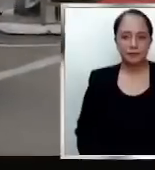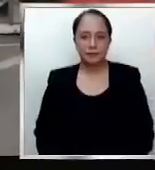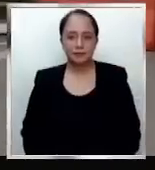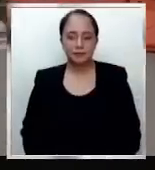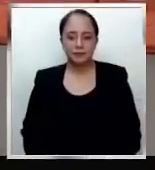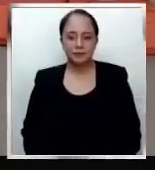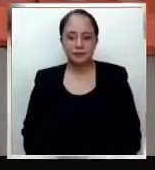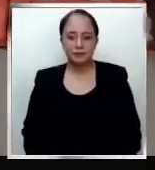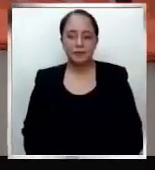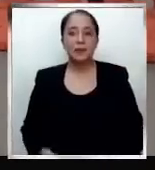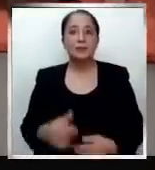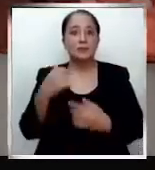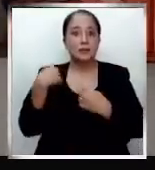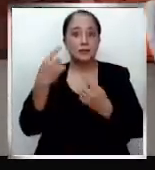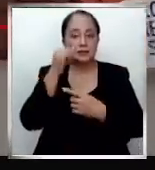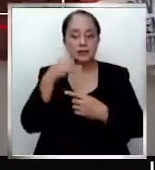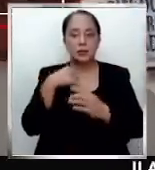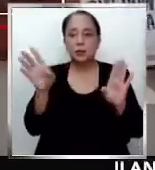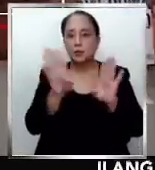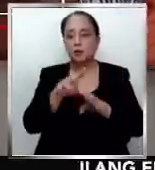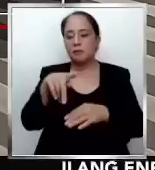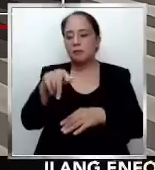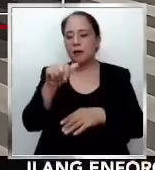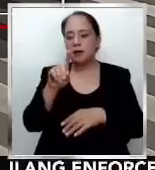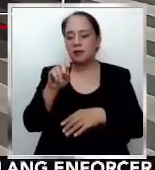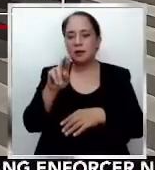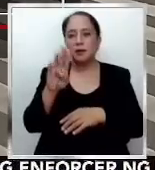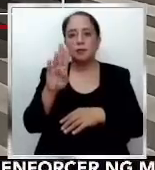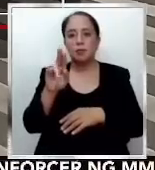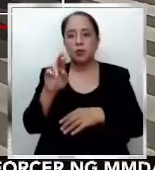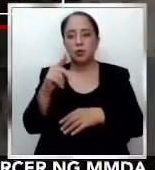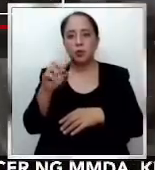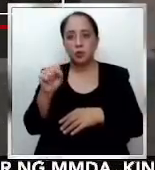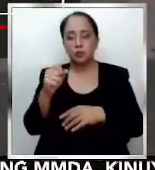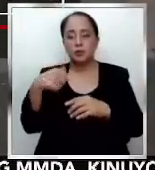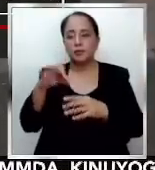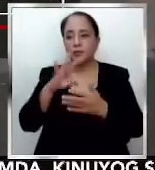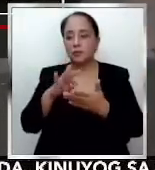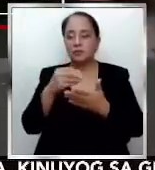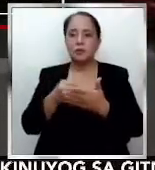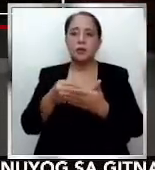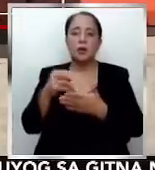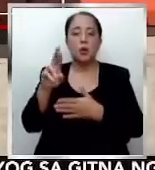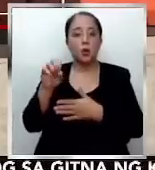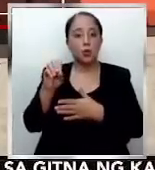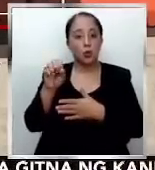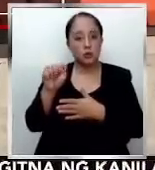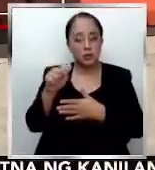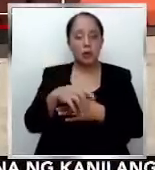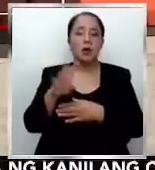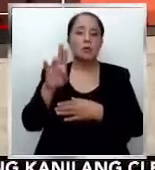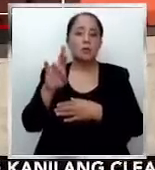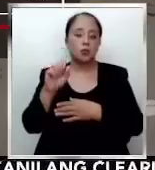Mula kahapon, sarado na ang Padre Burgos Avenue, Finance Road, bahagi ng Maria Orosa mula Calao hanggang Burgos at General Luna Street